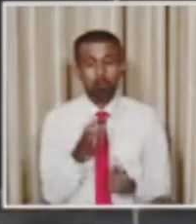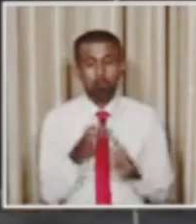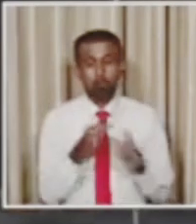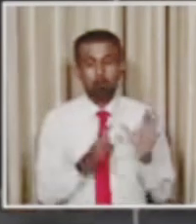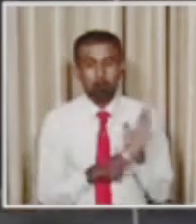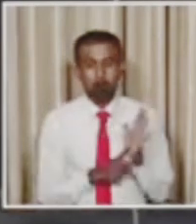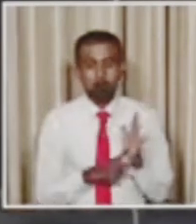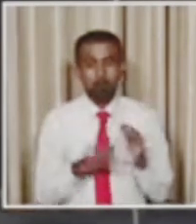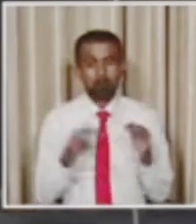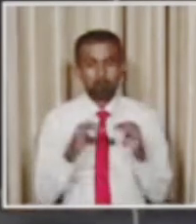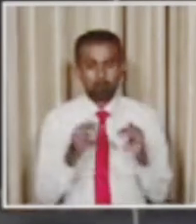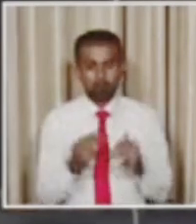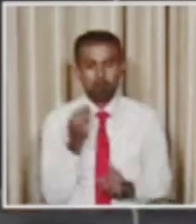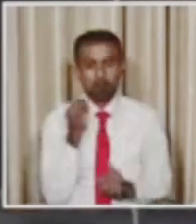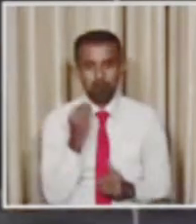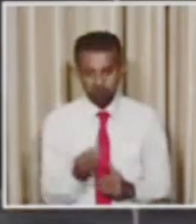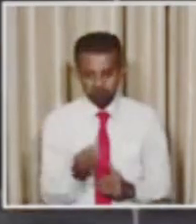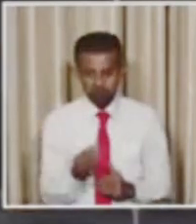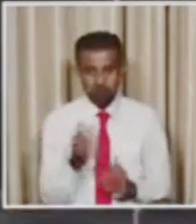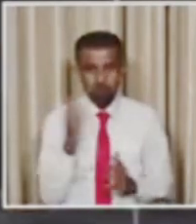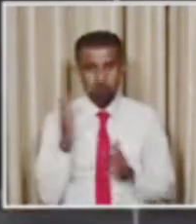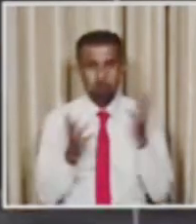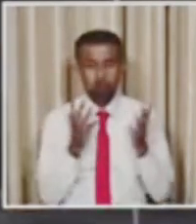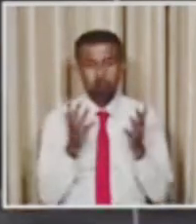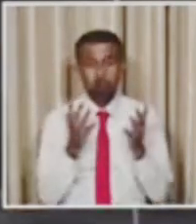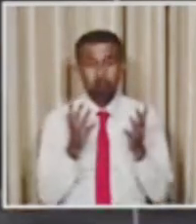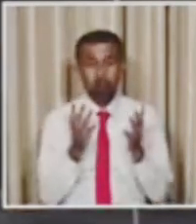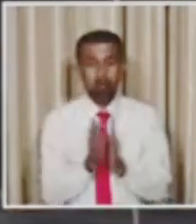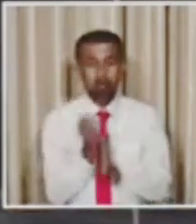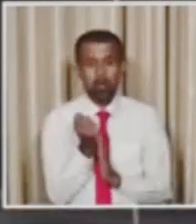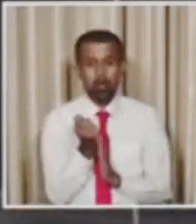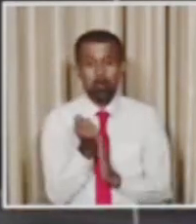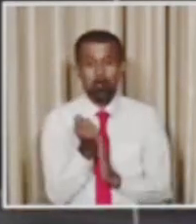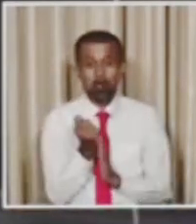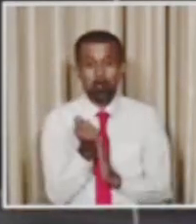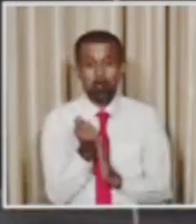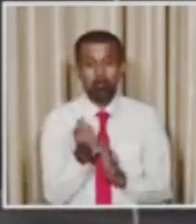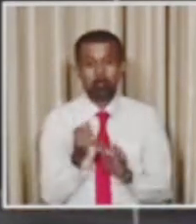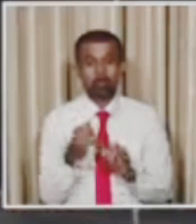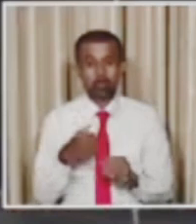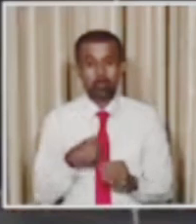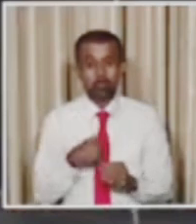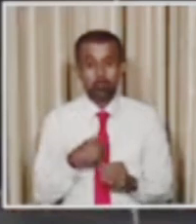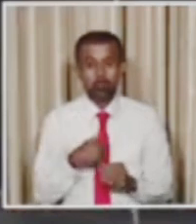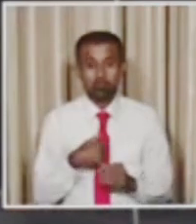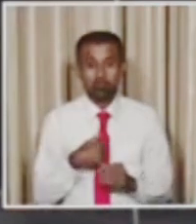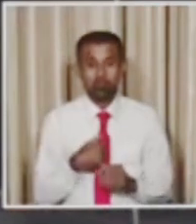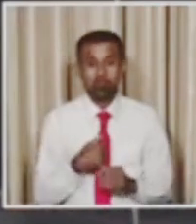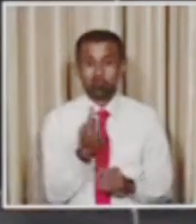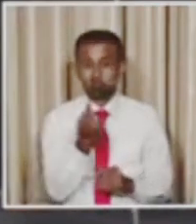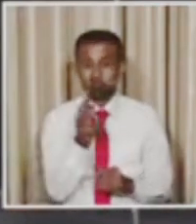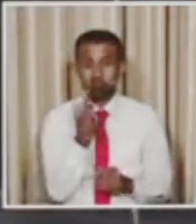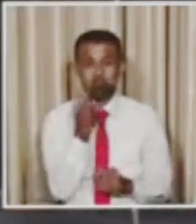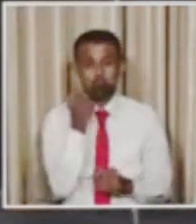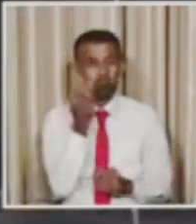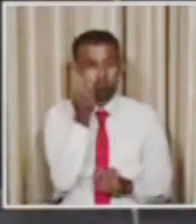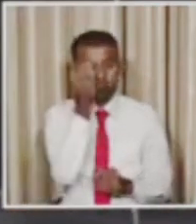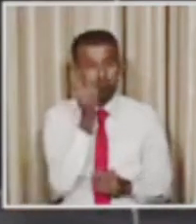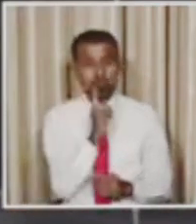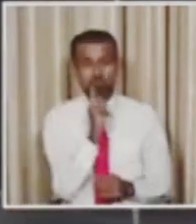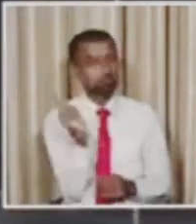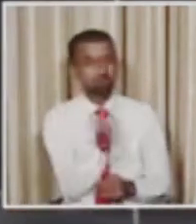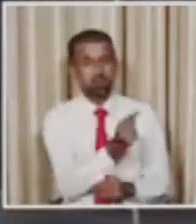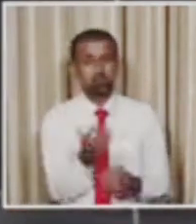පලස්තීනුවන්ට සාධාරණ ඊට කරනු ලෝකයේ ඊනියා මානව හිමිකම් කසය, අපට වනන කසය ඊශ්‍රායලයට වනන්න